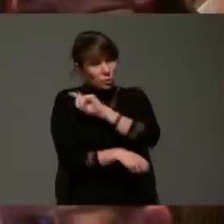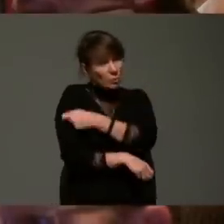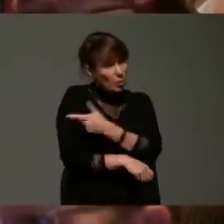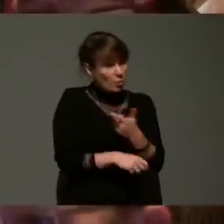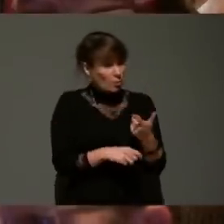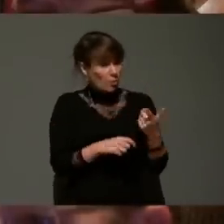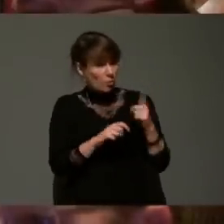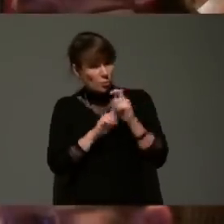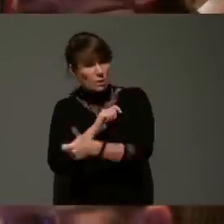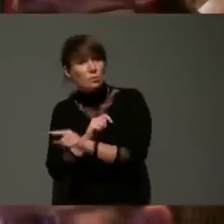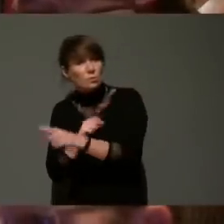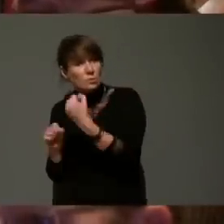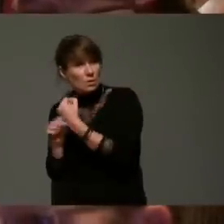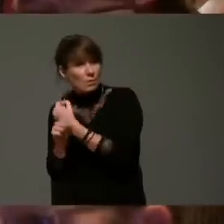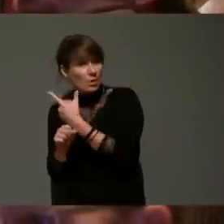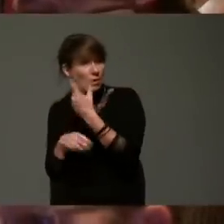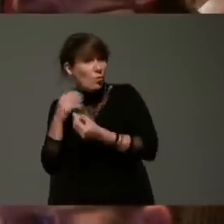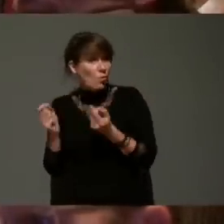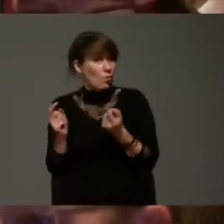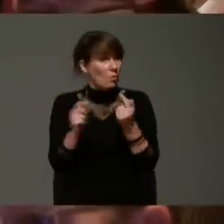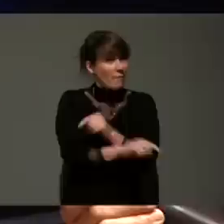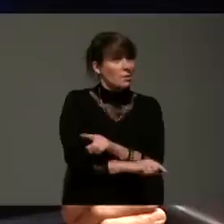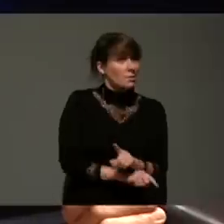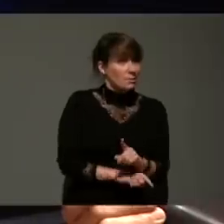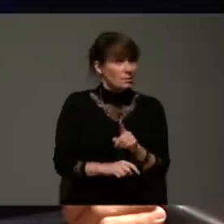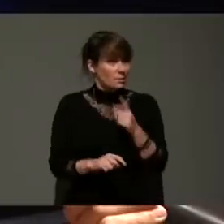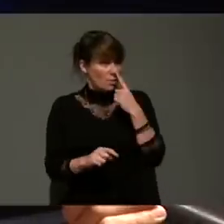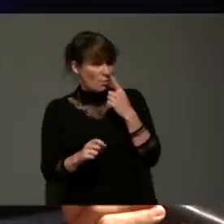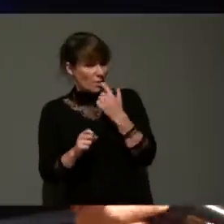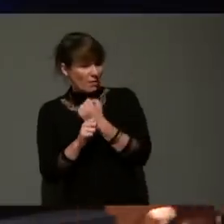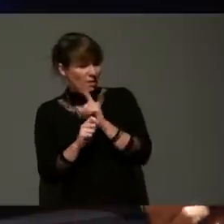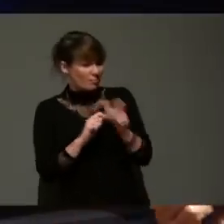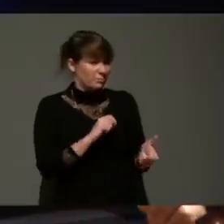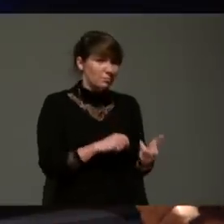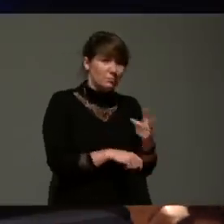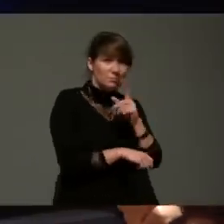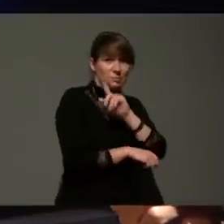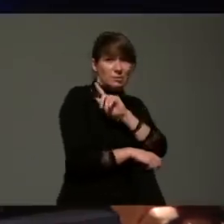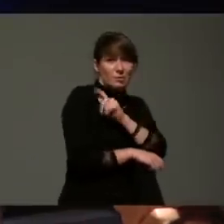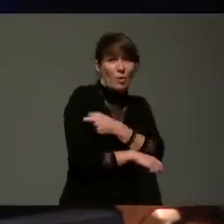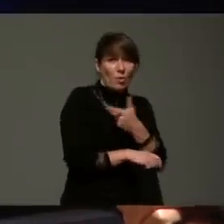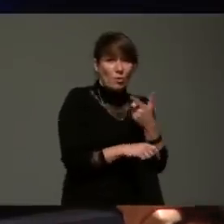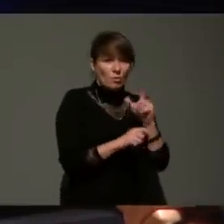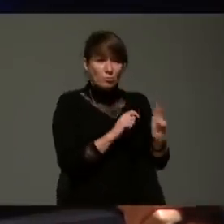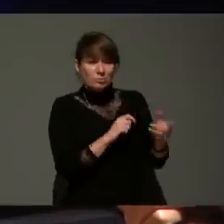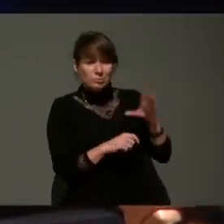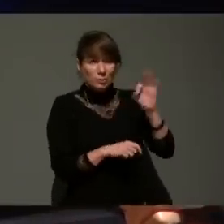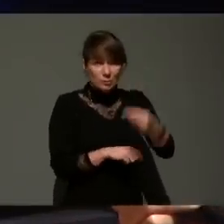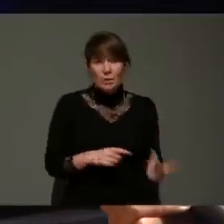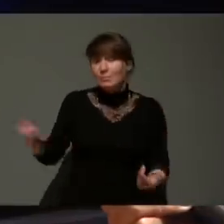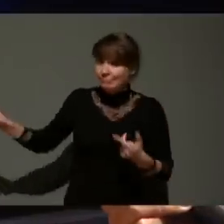sport ou l'inverse d'ailleurs. De mon activité professionnelle ? Oui, professionnelle. Alors en fait, c'est vrai que je suis professeur de